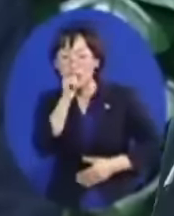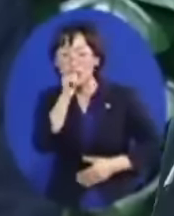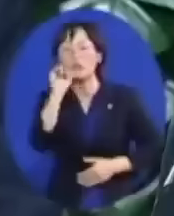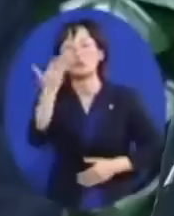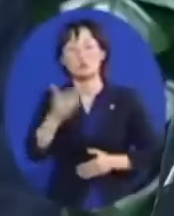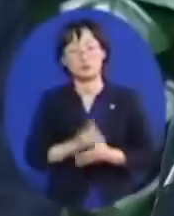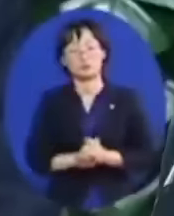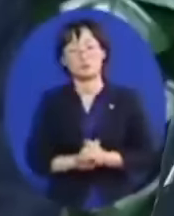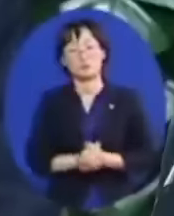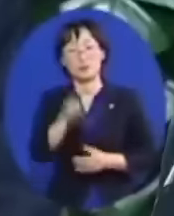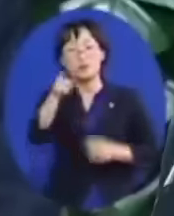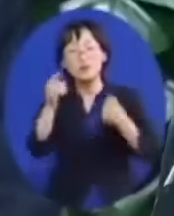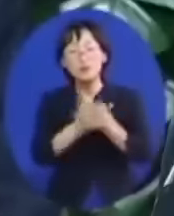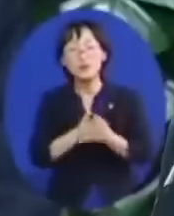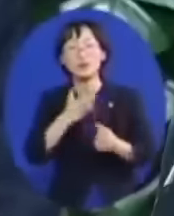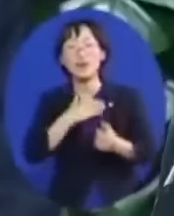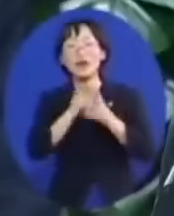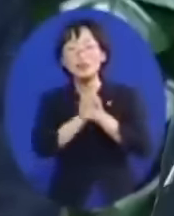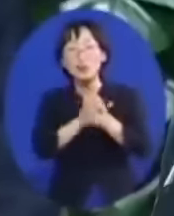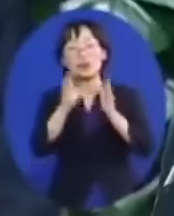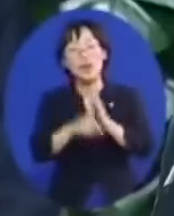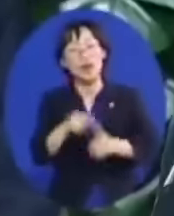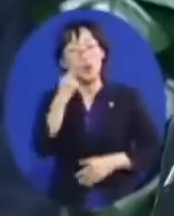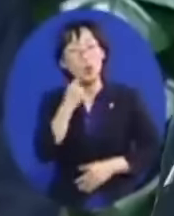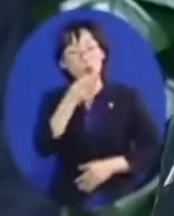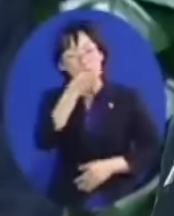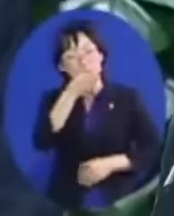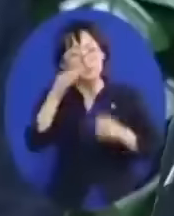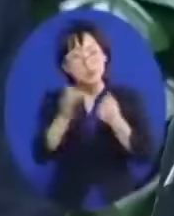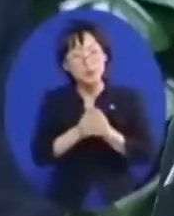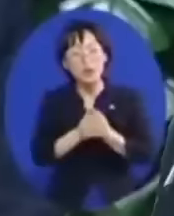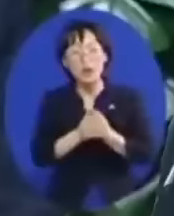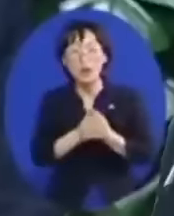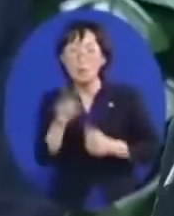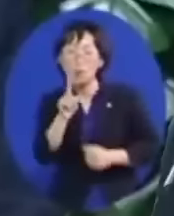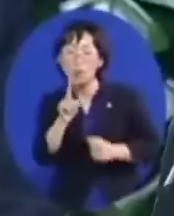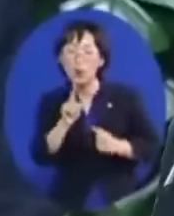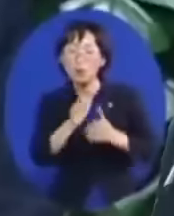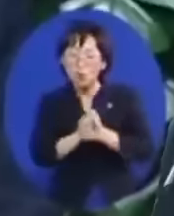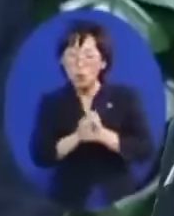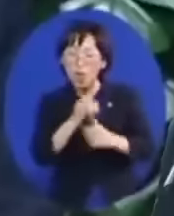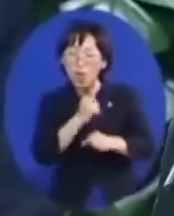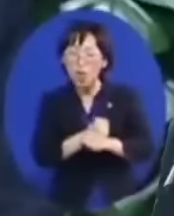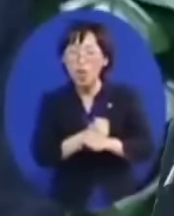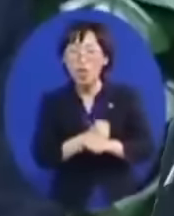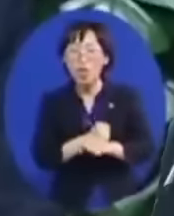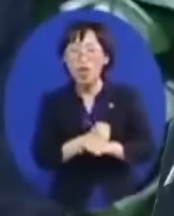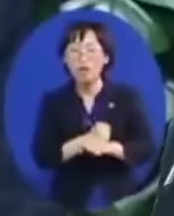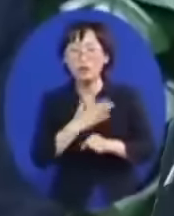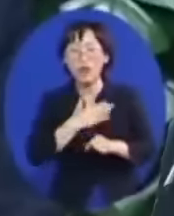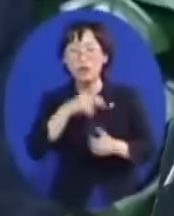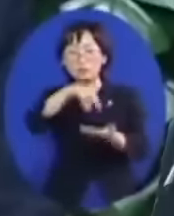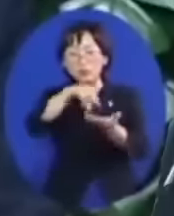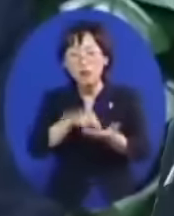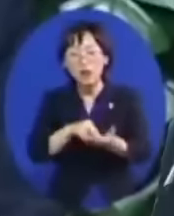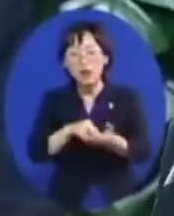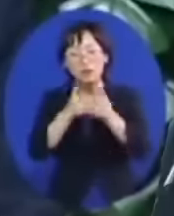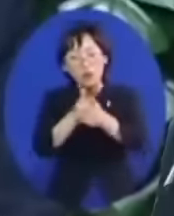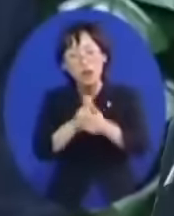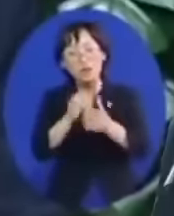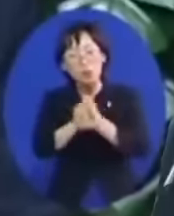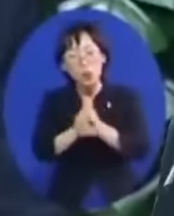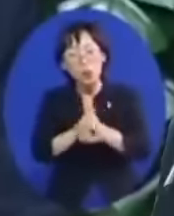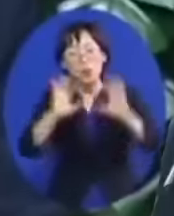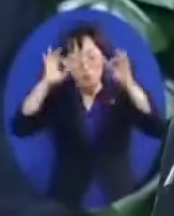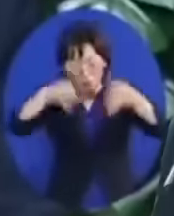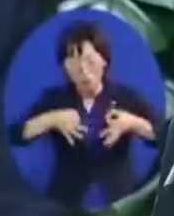것입니다. 그렇기 때문에 내가 기도할 때 이게 욕심으로 탐욕으로 기도하는 것이냐 내 분수에 맞는 기도를 하는 것이냐 그걸